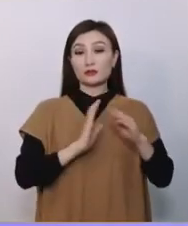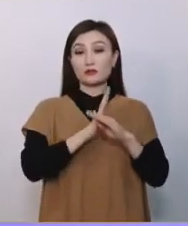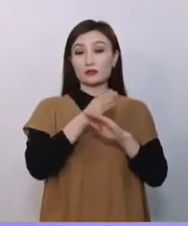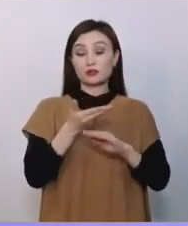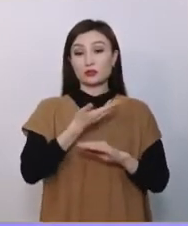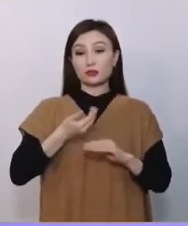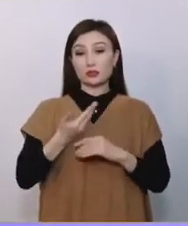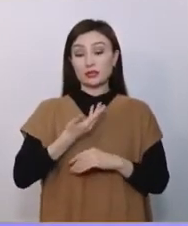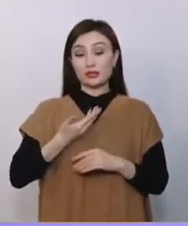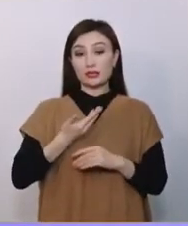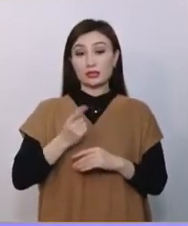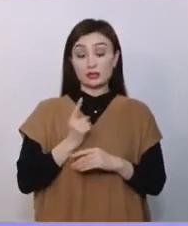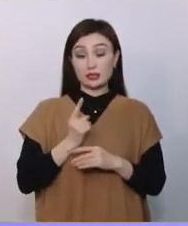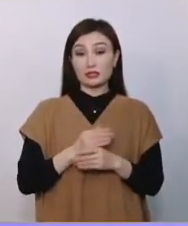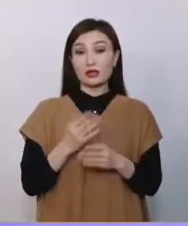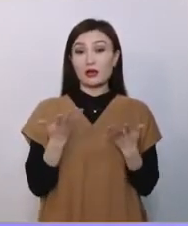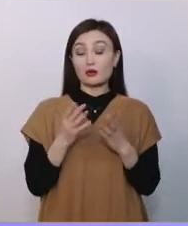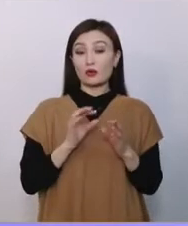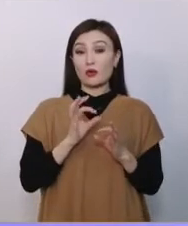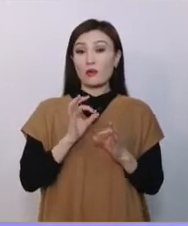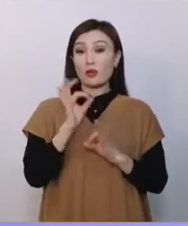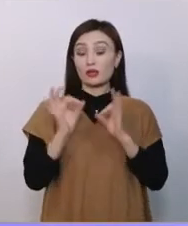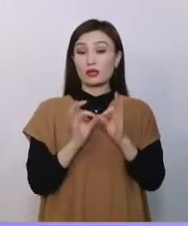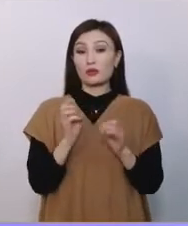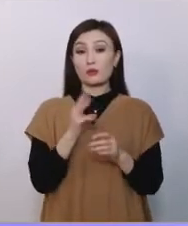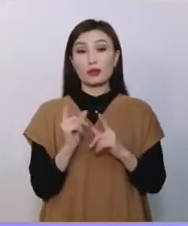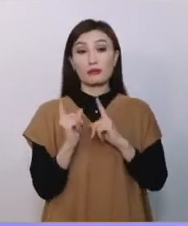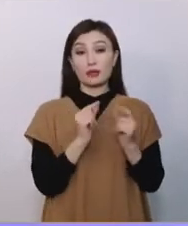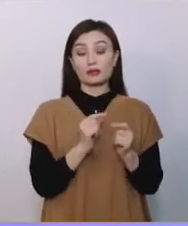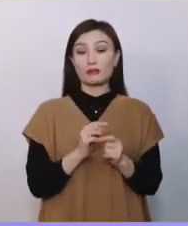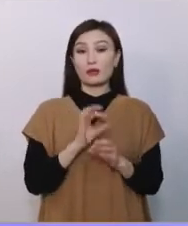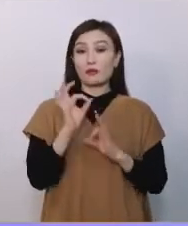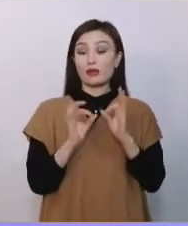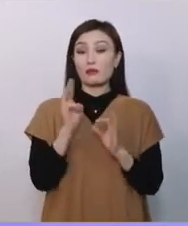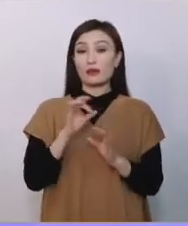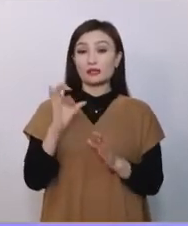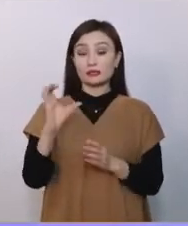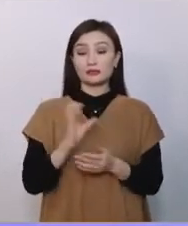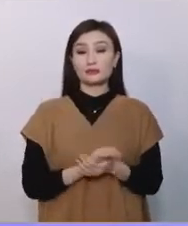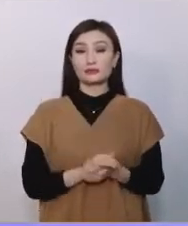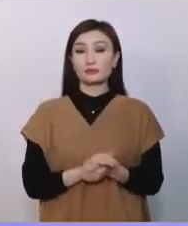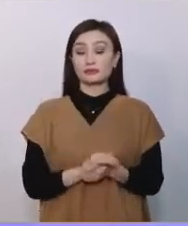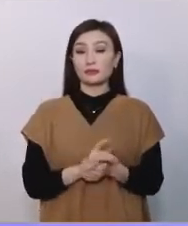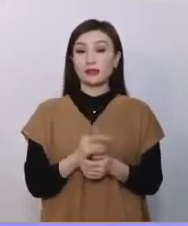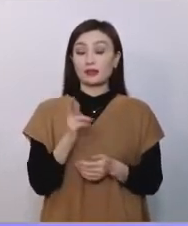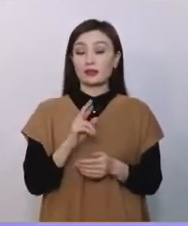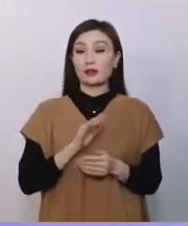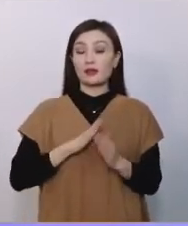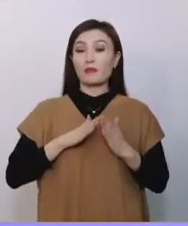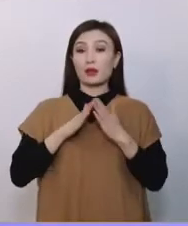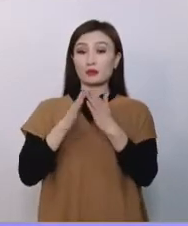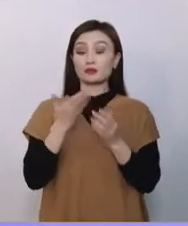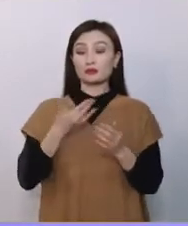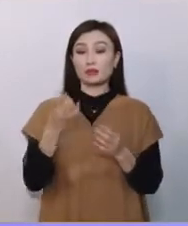ждите нас на какую планету мы отправимся на планету марс но для полета нам нужна